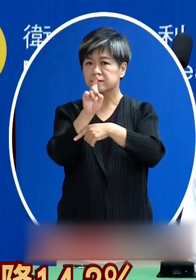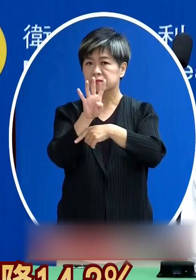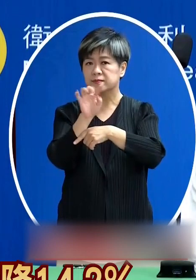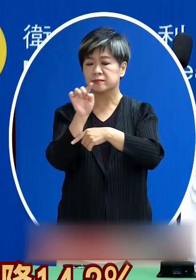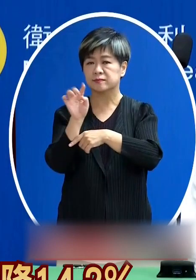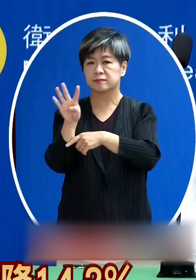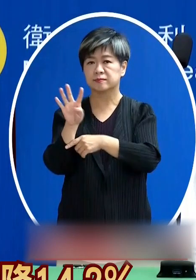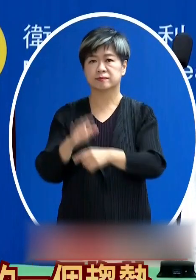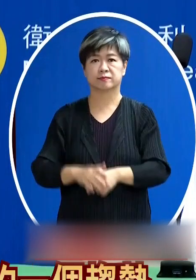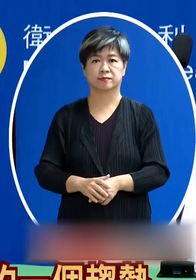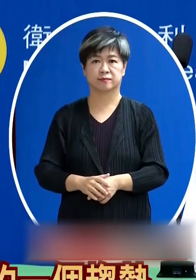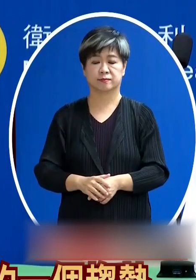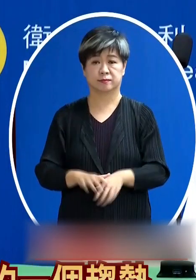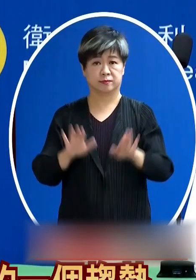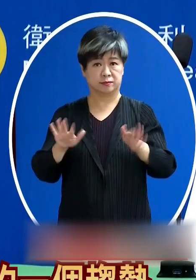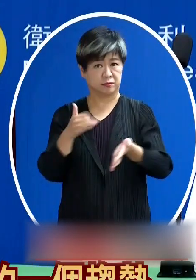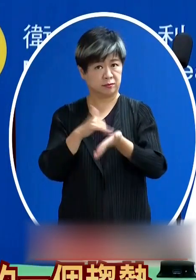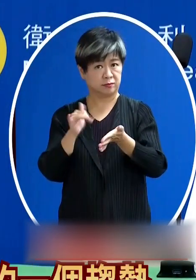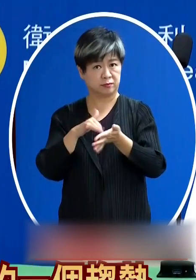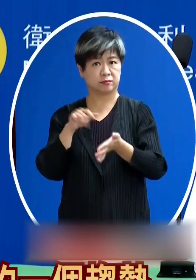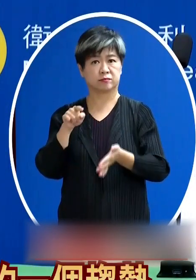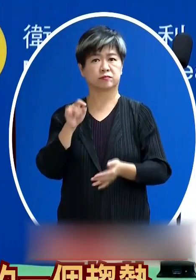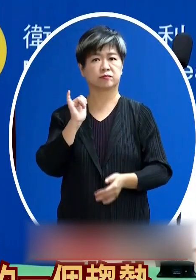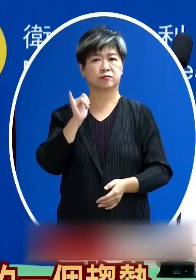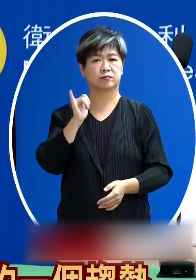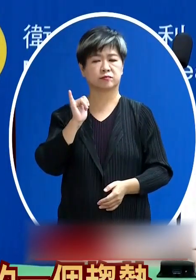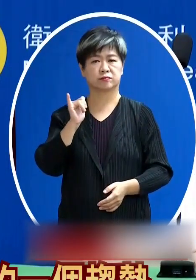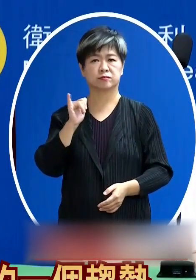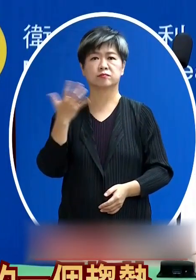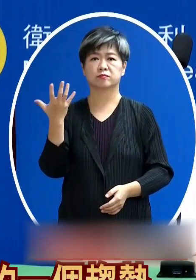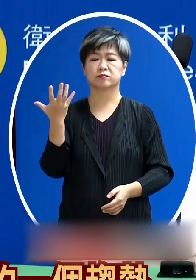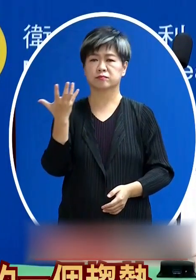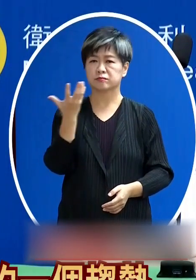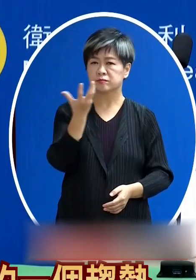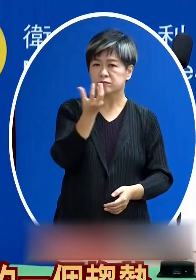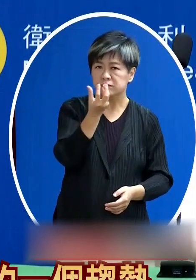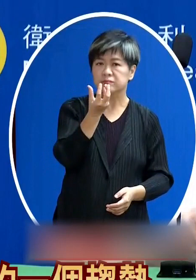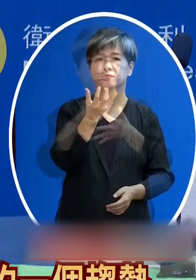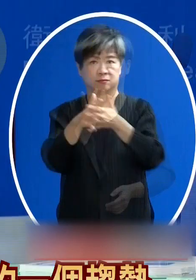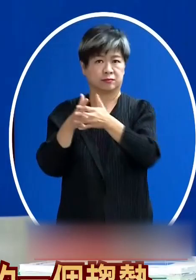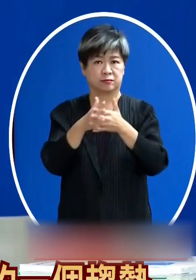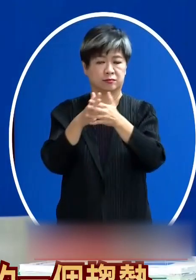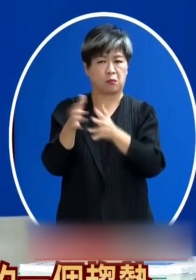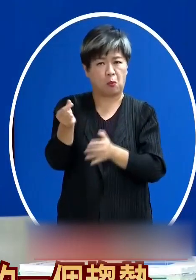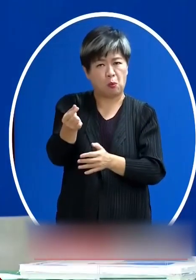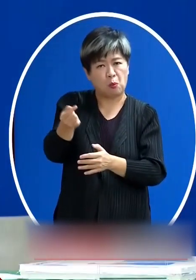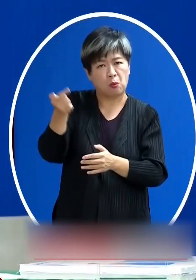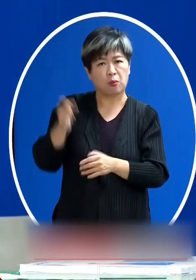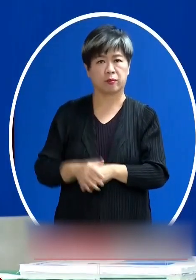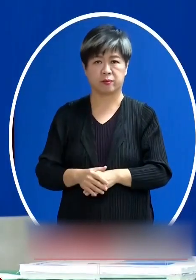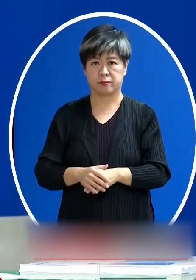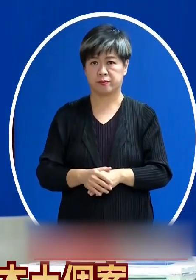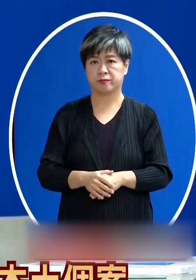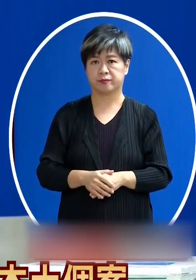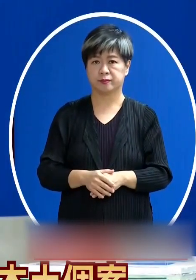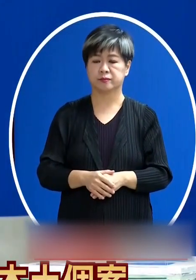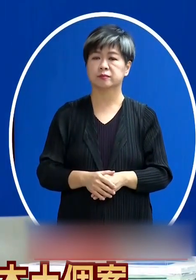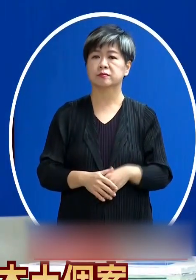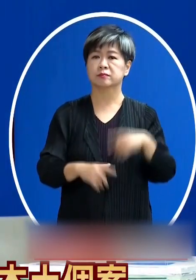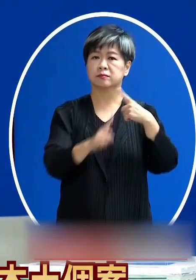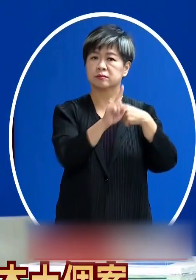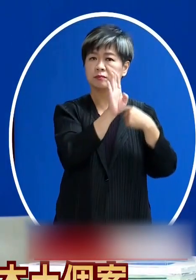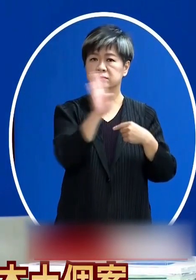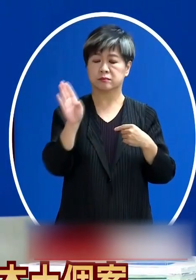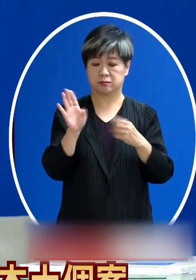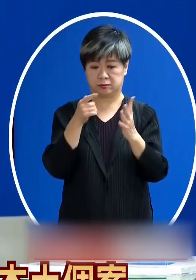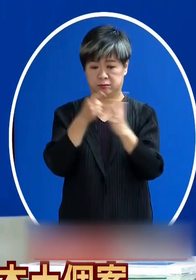14.2%， 所以目前还是在往这个趋缓的一个趋势。 那 XBB 的部分，我们有验到一例的